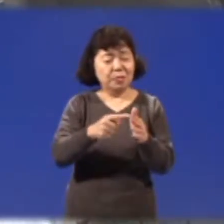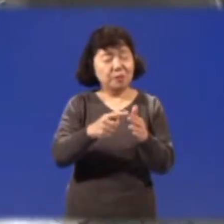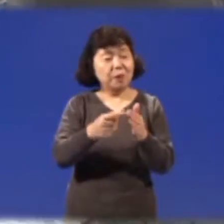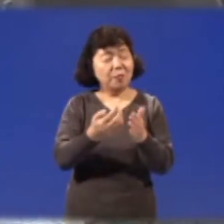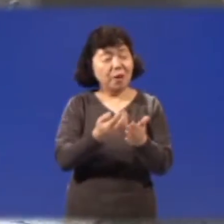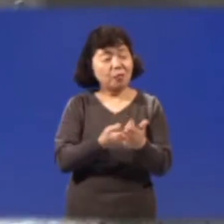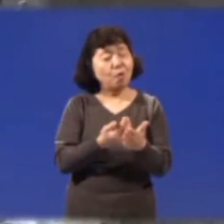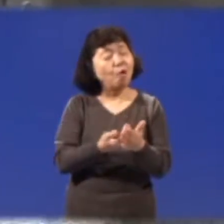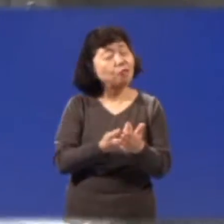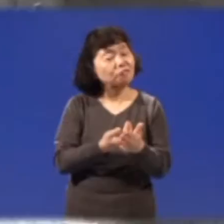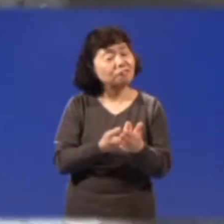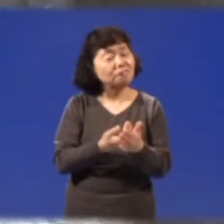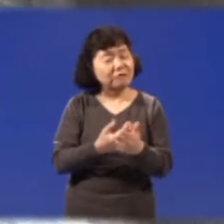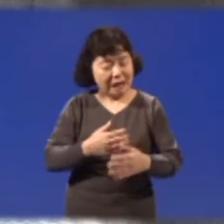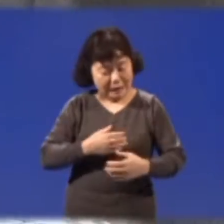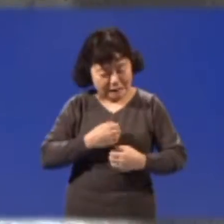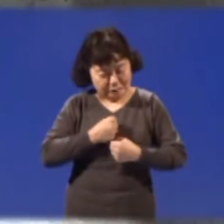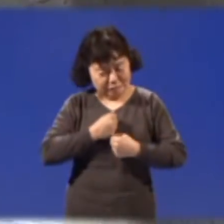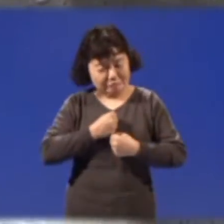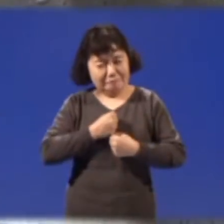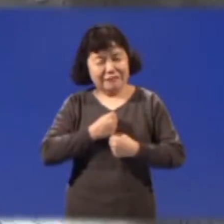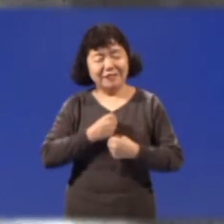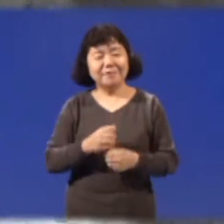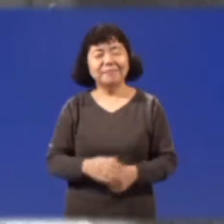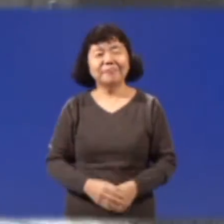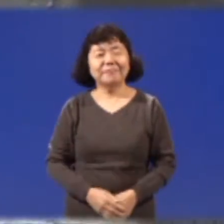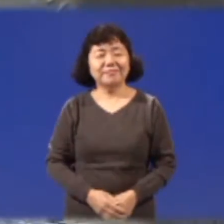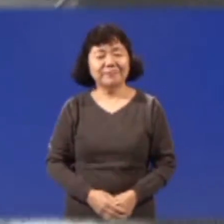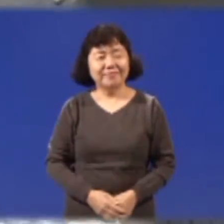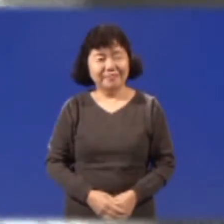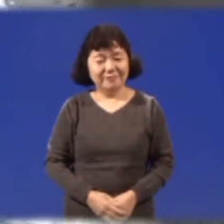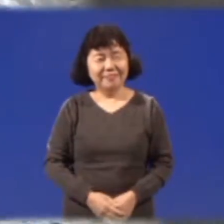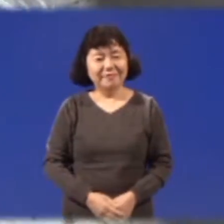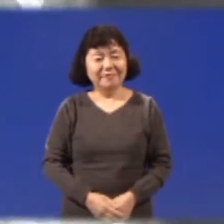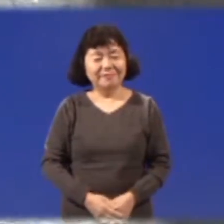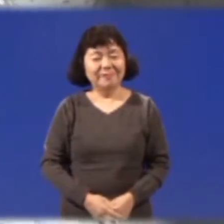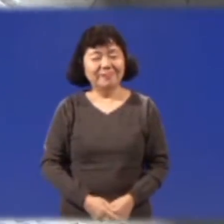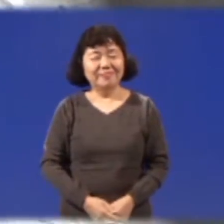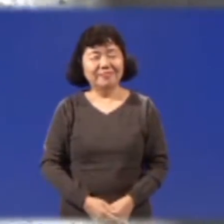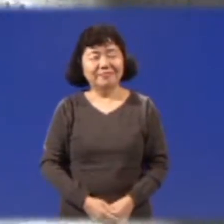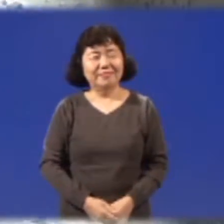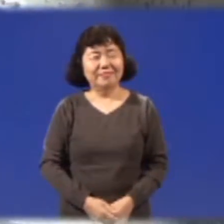に洗い残しが多い場所なので気をつけてくださいね。